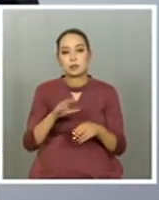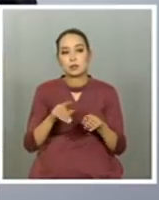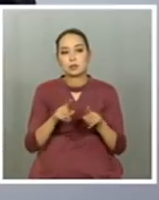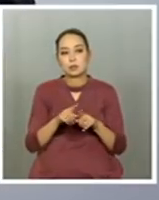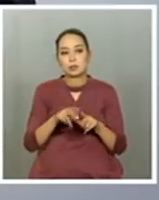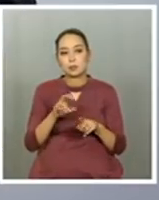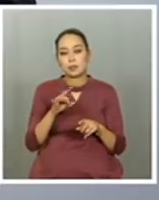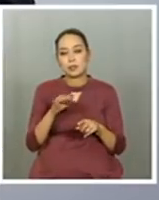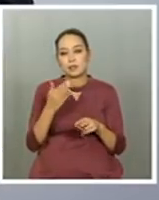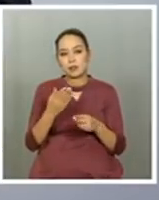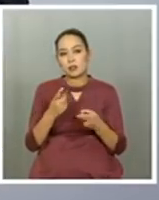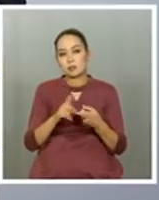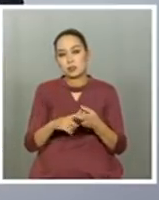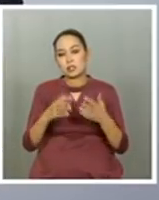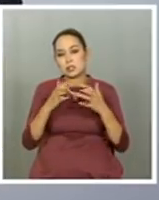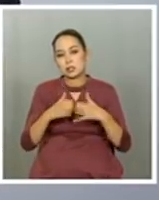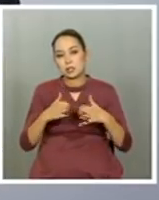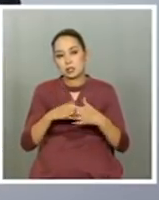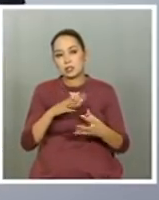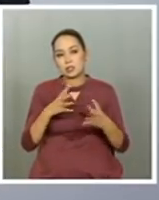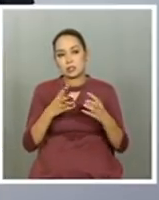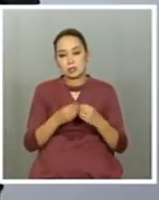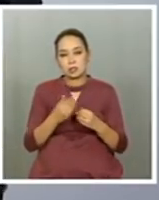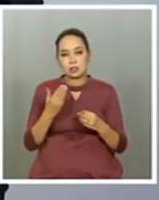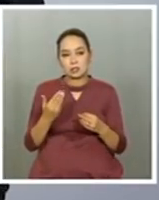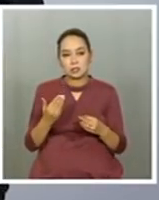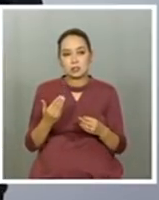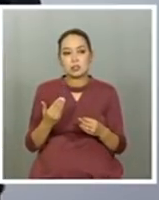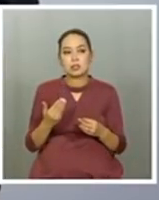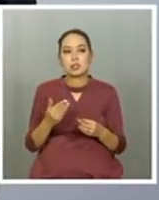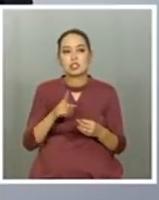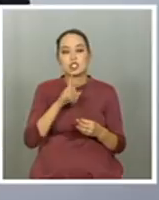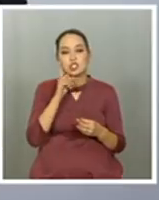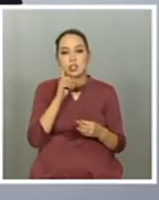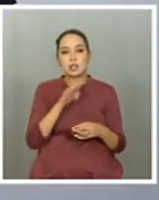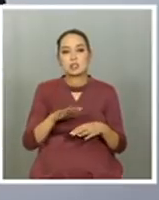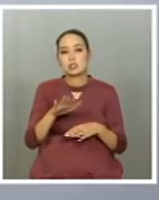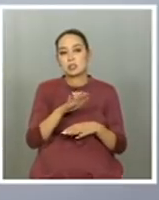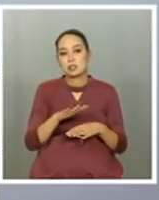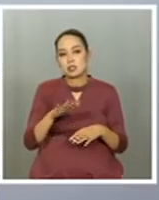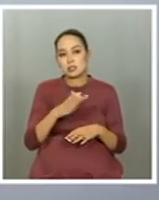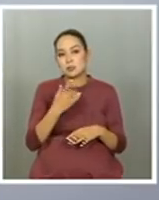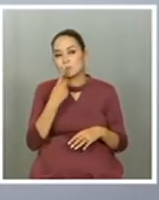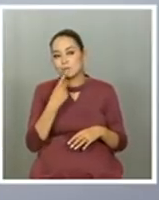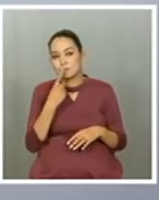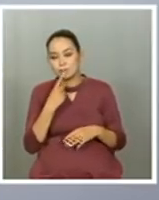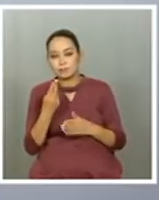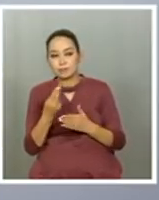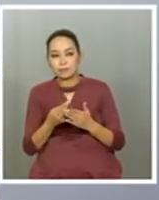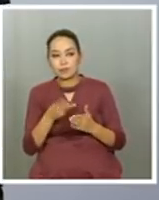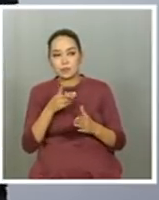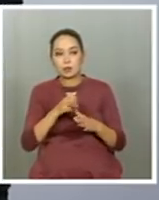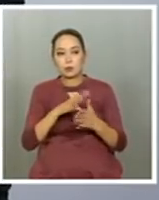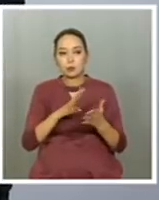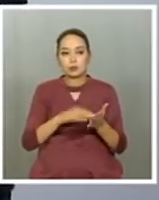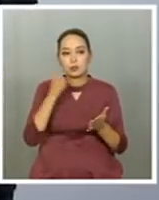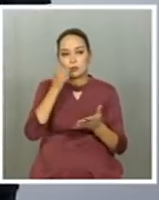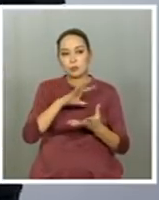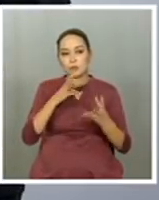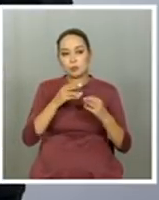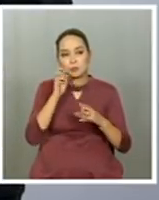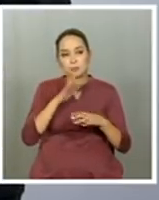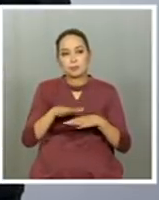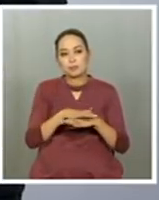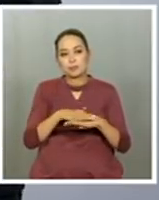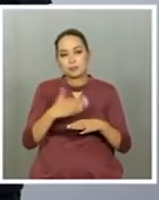талдау жасайтын болсақ, бұл жерде қызыл түстен бастап жасыл түске дейін мемлекеттердің 2019 жылғы бойынша қабілетсіздік деңгейін